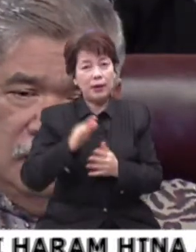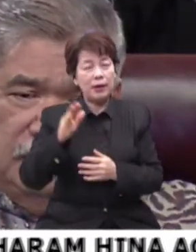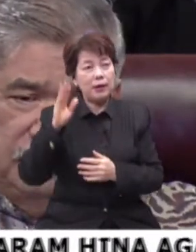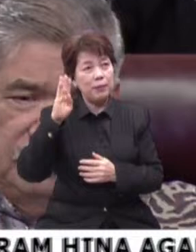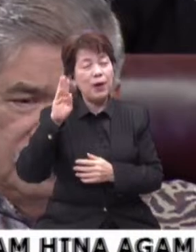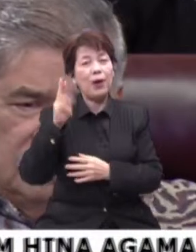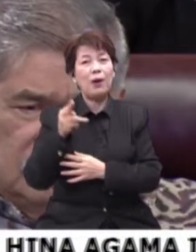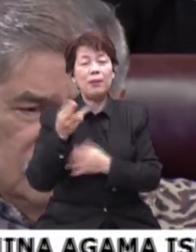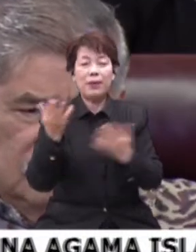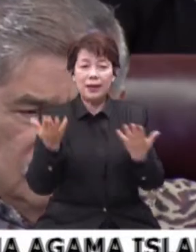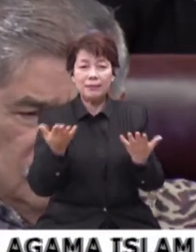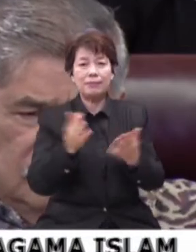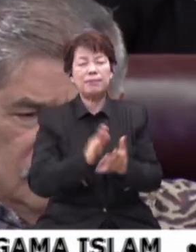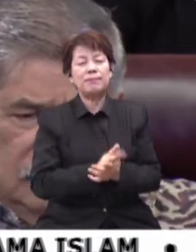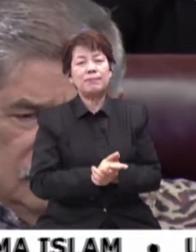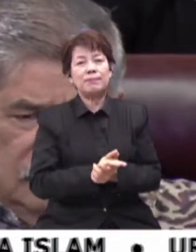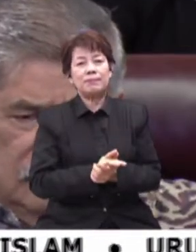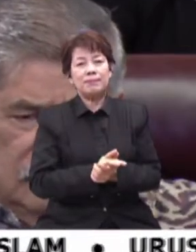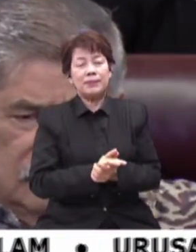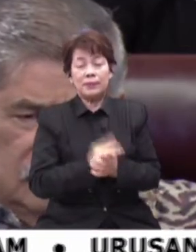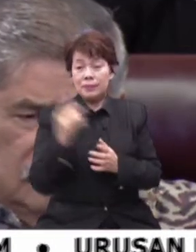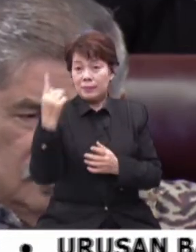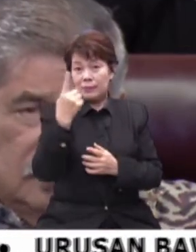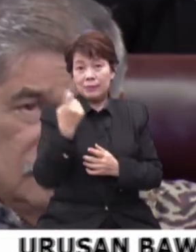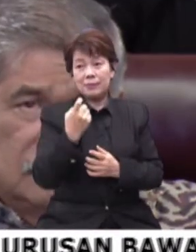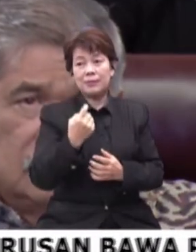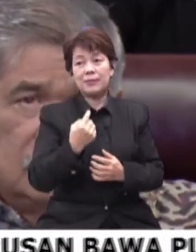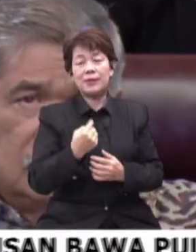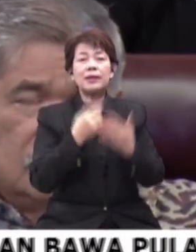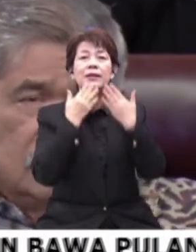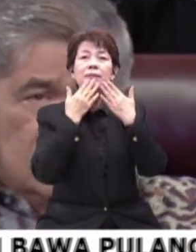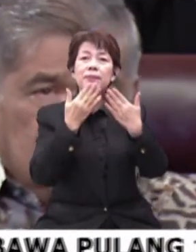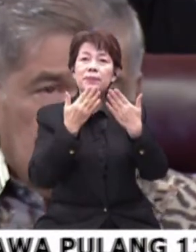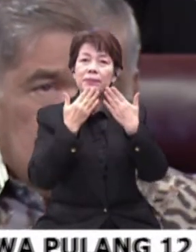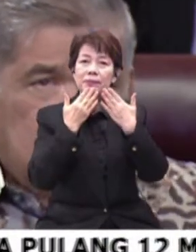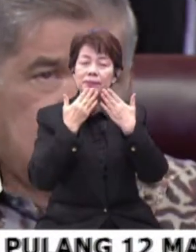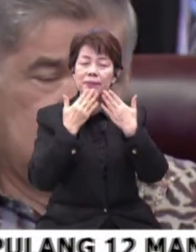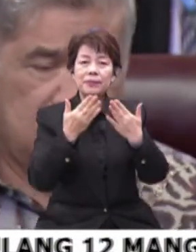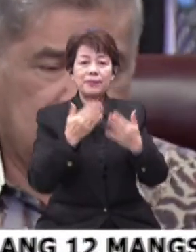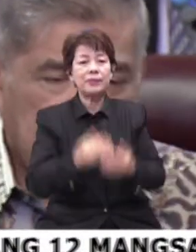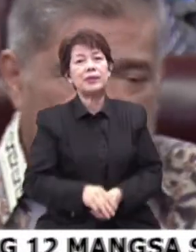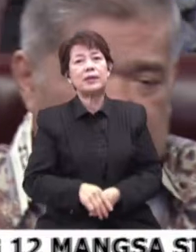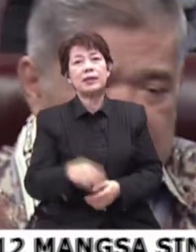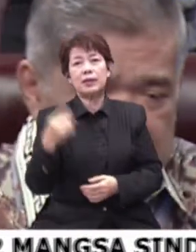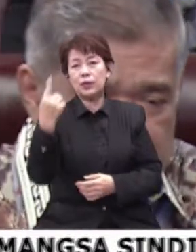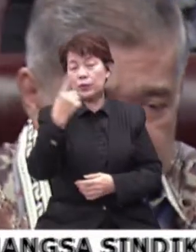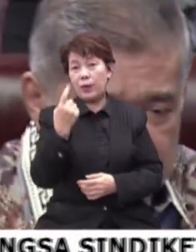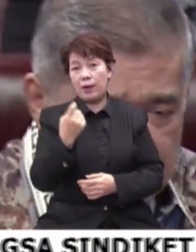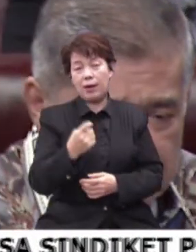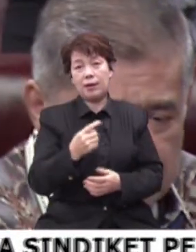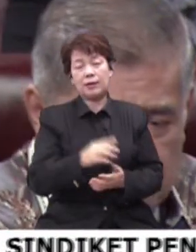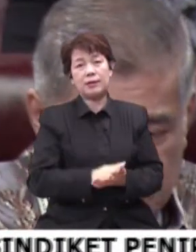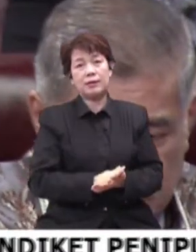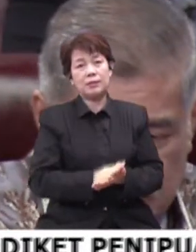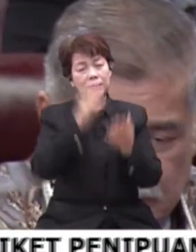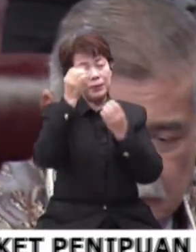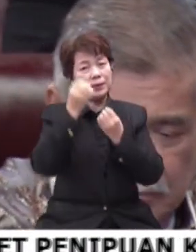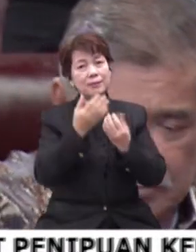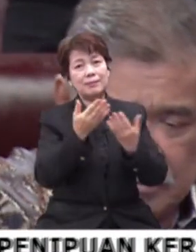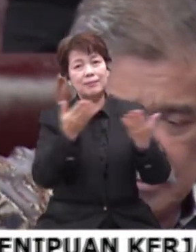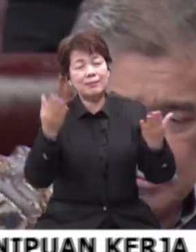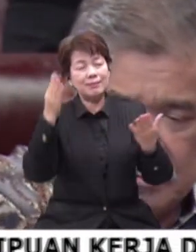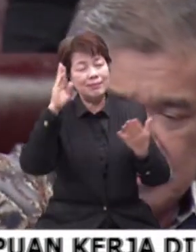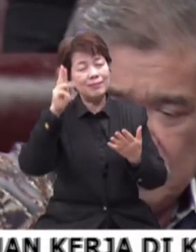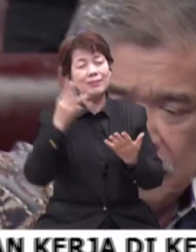yang bertanya Terima kasih saya ucapkan ini jadi untuk pengetahuan yang bermanfaat